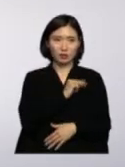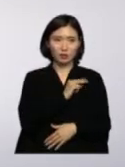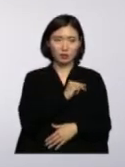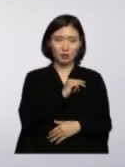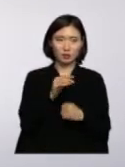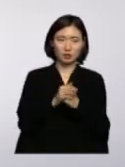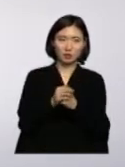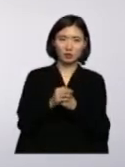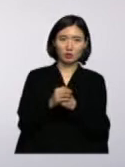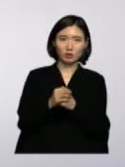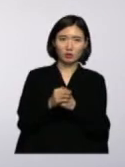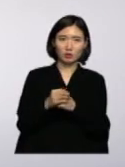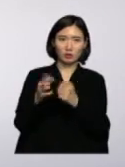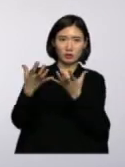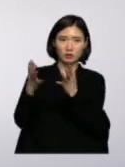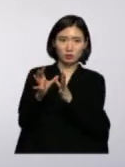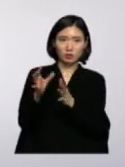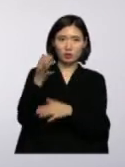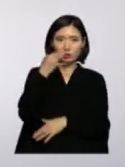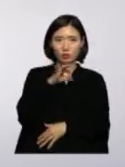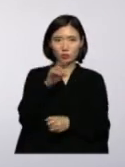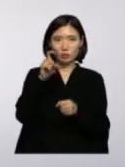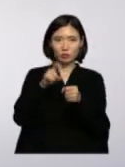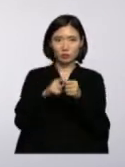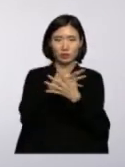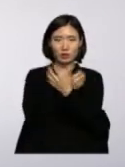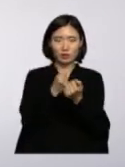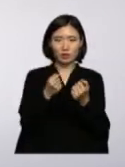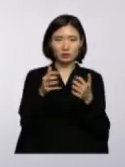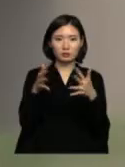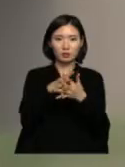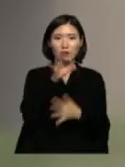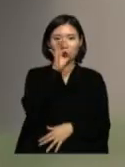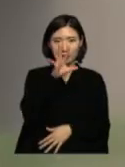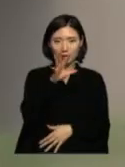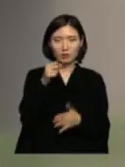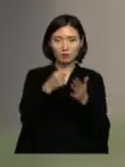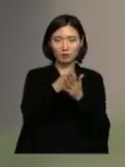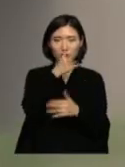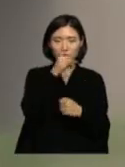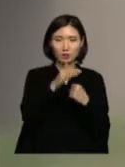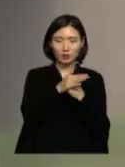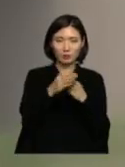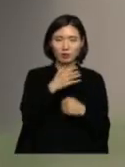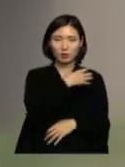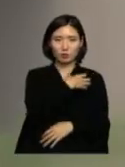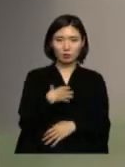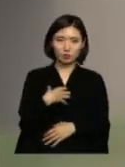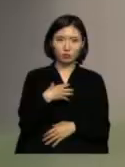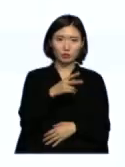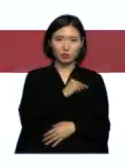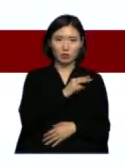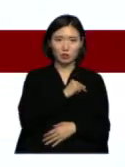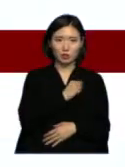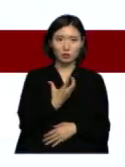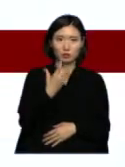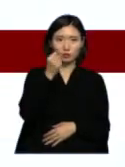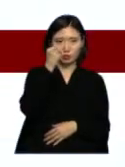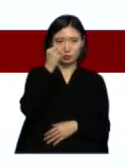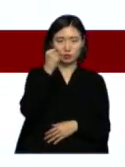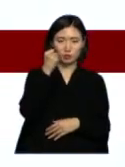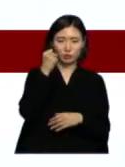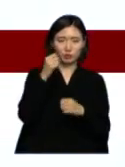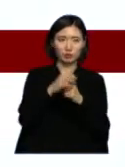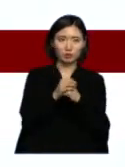영리를 목적으로 하는 계약을 체결할 수 없도록 부정하고 있기 때문입니다 애초 구의원 소유의 부동산을 매입하려는 계획에